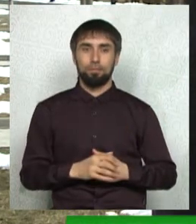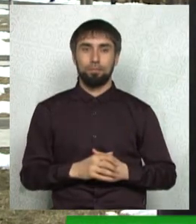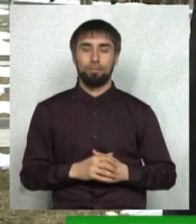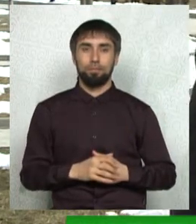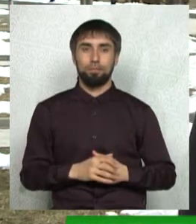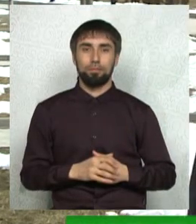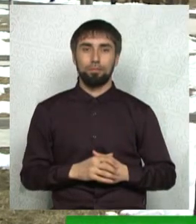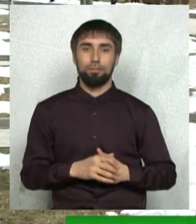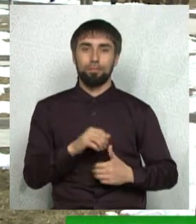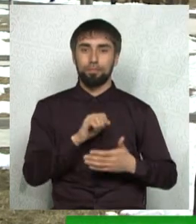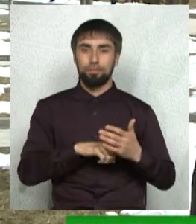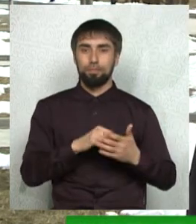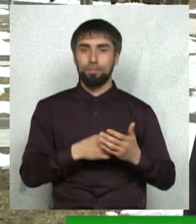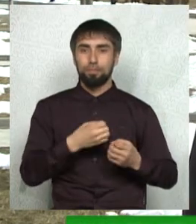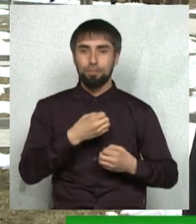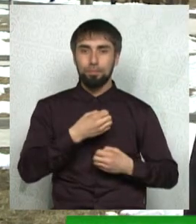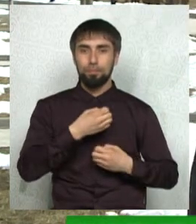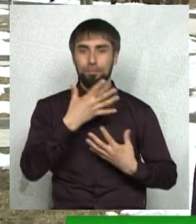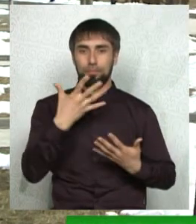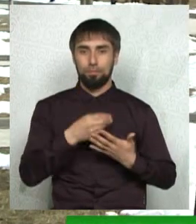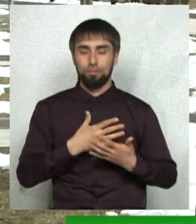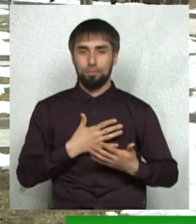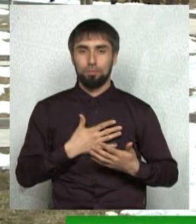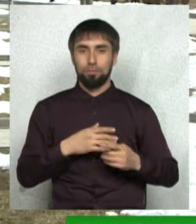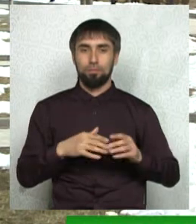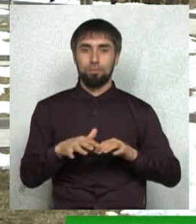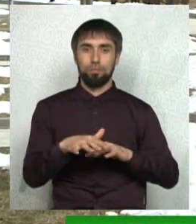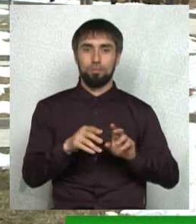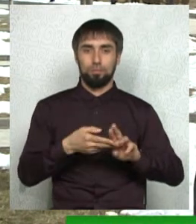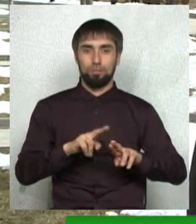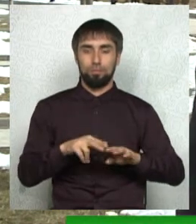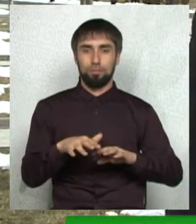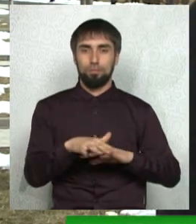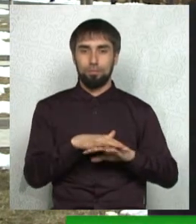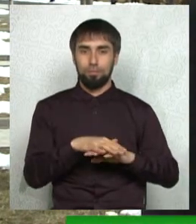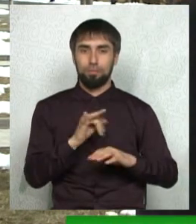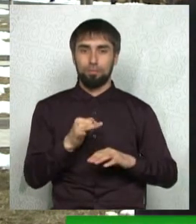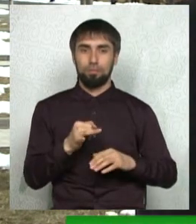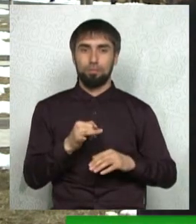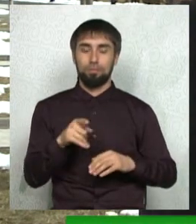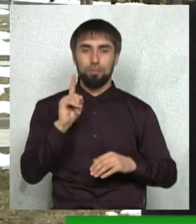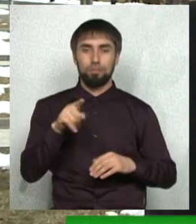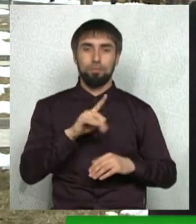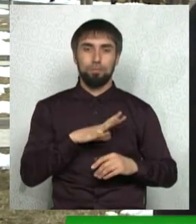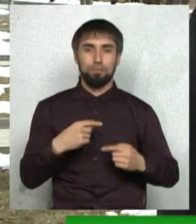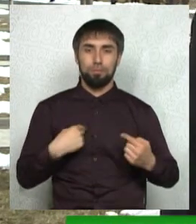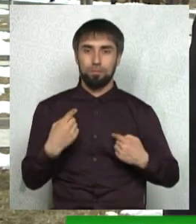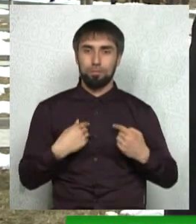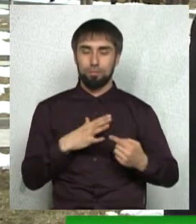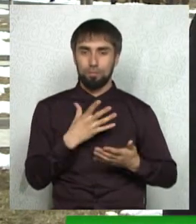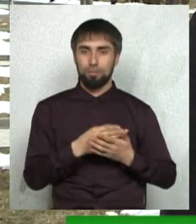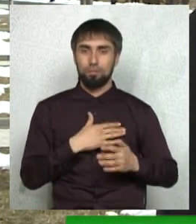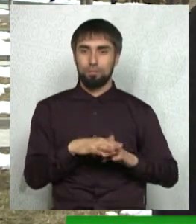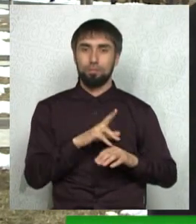причиной процветания нашего народа, чтобы они знали, что каким трагедиям подвергся наш народ, потому что если мы